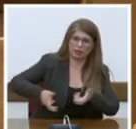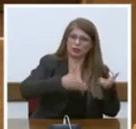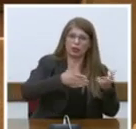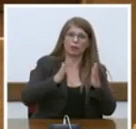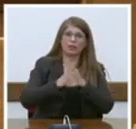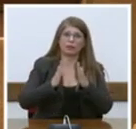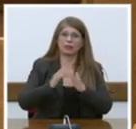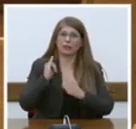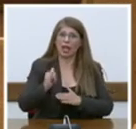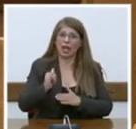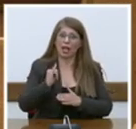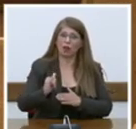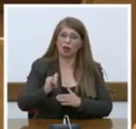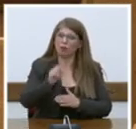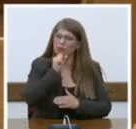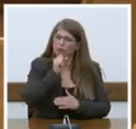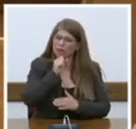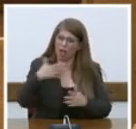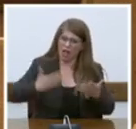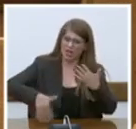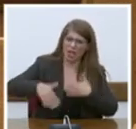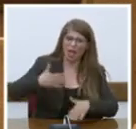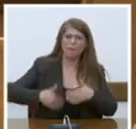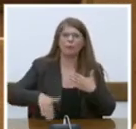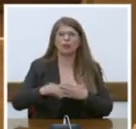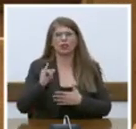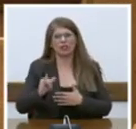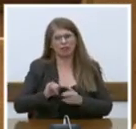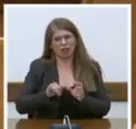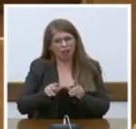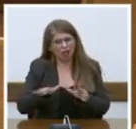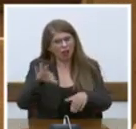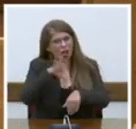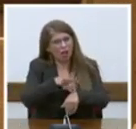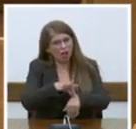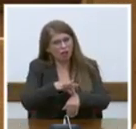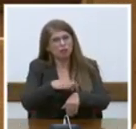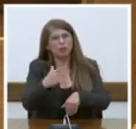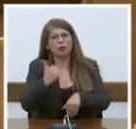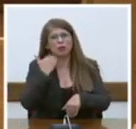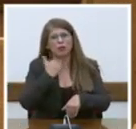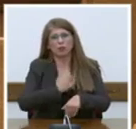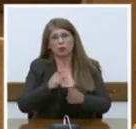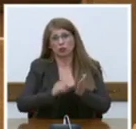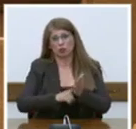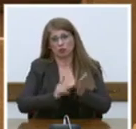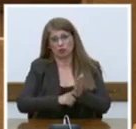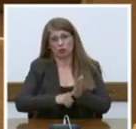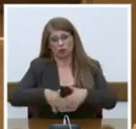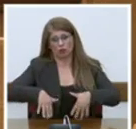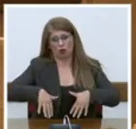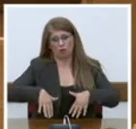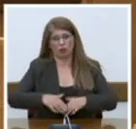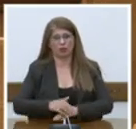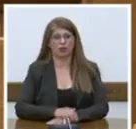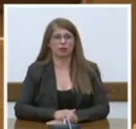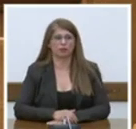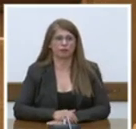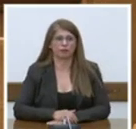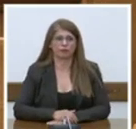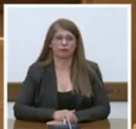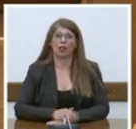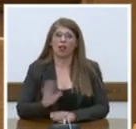και ηλικιωμένους, ανάπηρους ή καρκινοπαθείς που πέφτουν θύματα μιας νόμιμης πλέον τρομοκρατίας. Κάθε έννοια